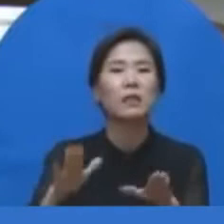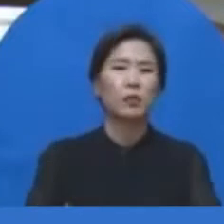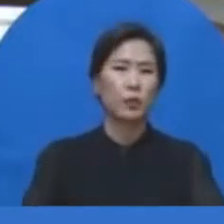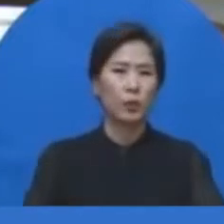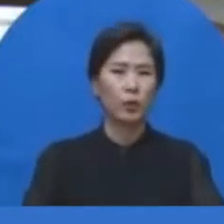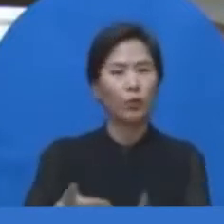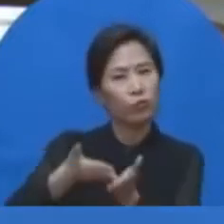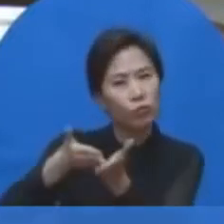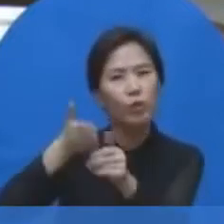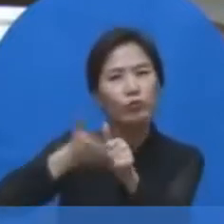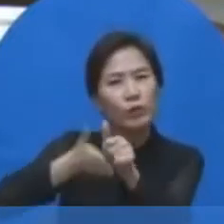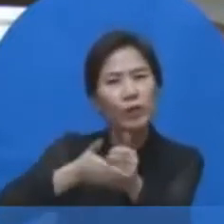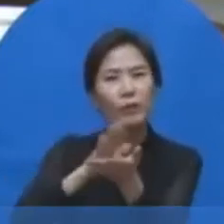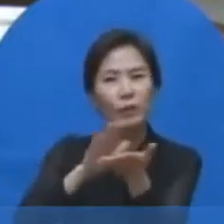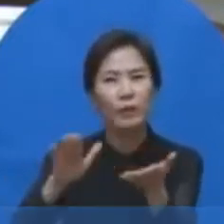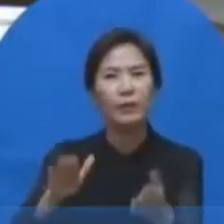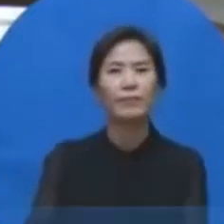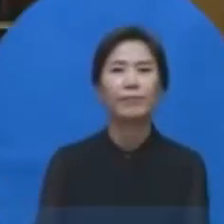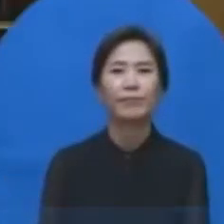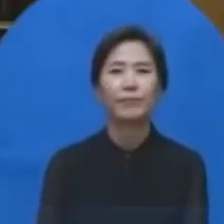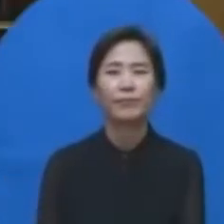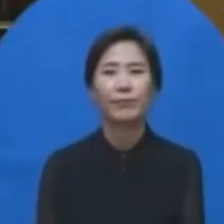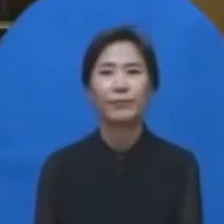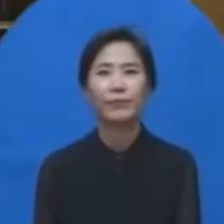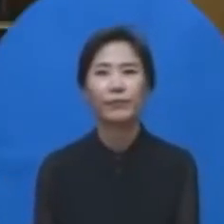간곡히 부탁드립니다. 이상으로 마치겠습니다.